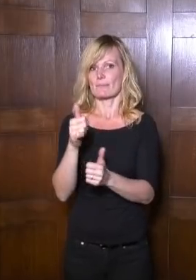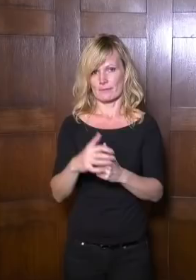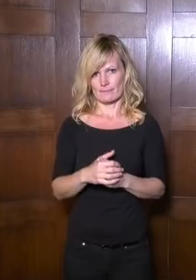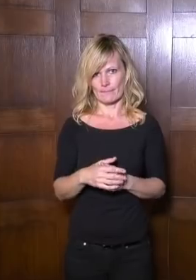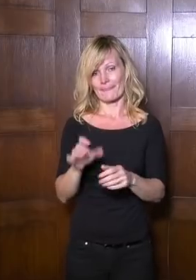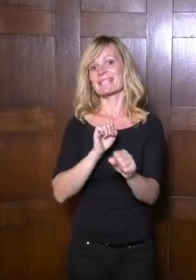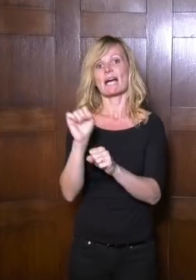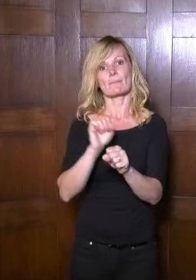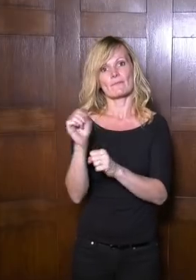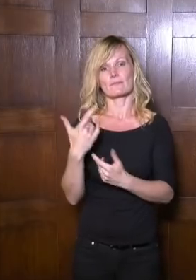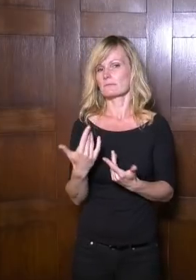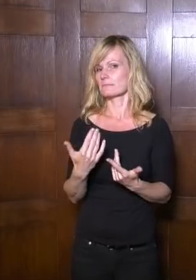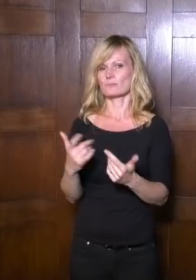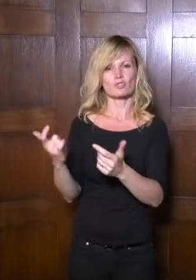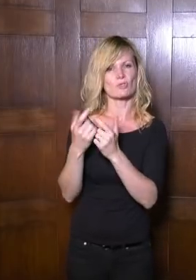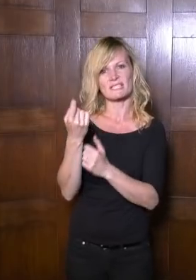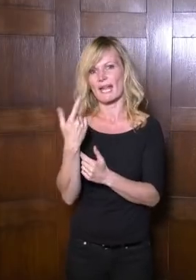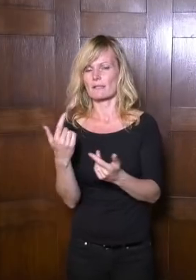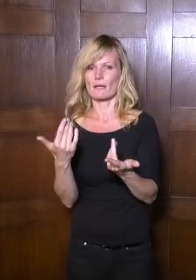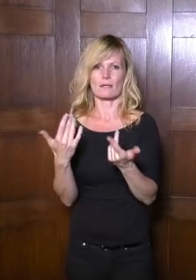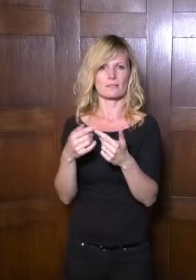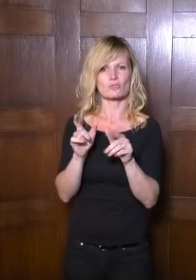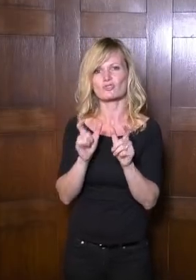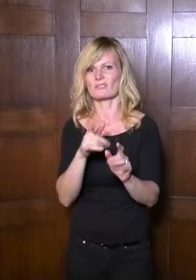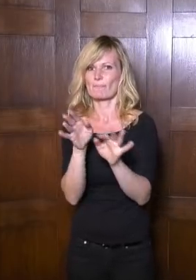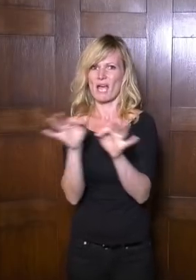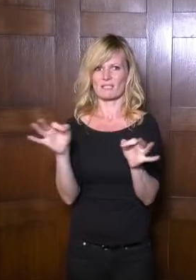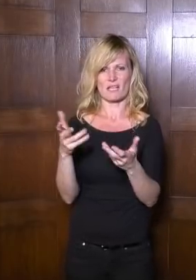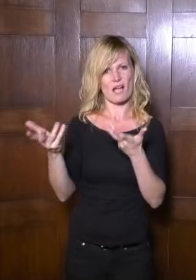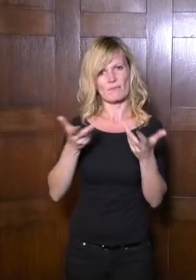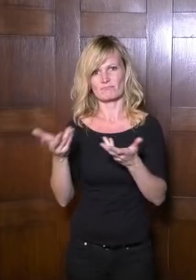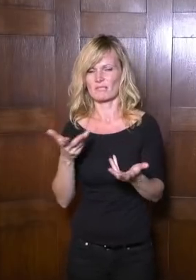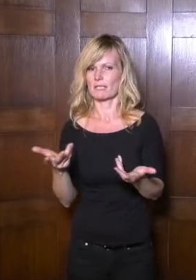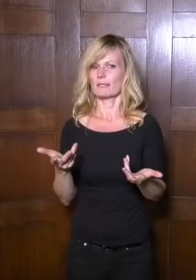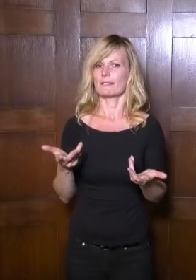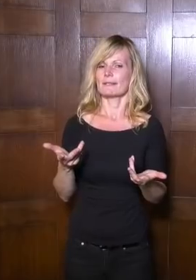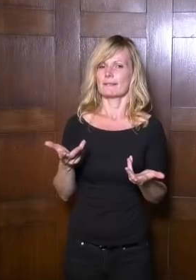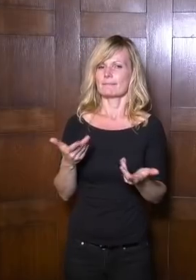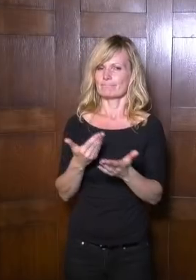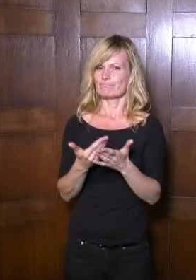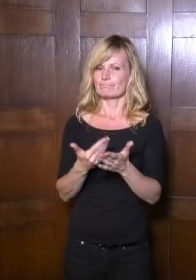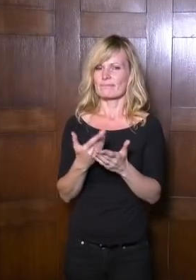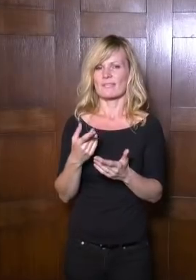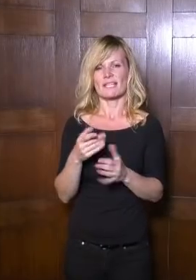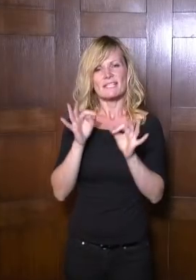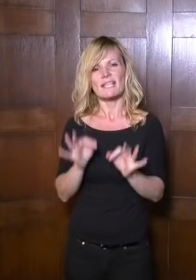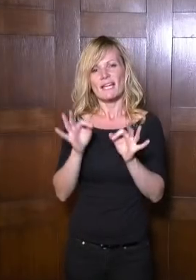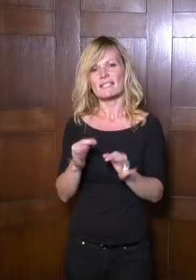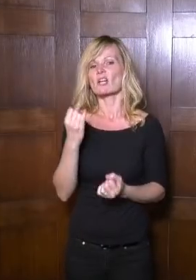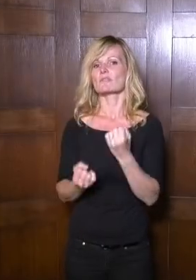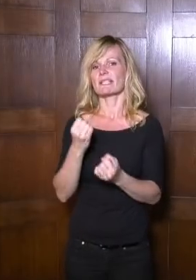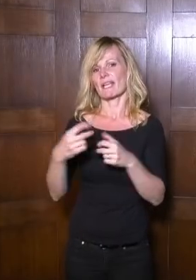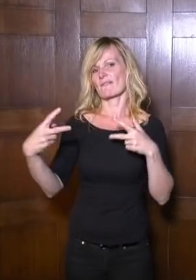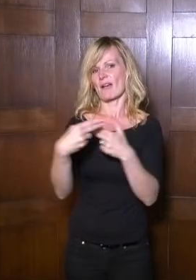ein Kampf um Schutzgelder, Schutzmaßnahmen. Und das ist eine sehr, sehr, sehr, sehr schwierige Phase, die auch heute noch